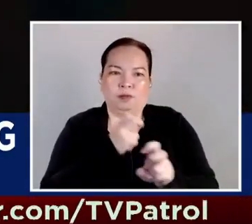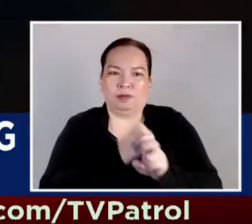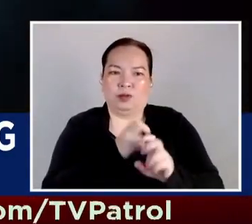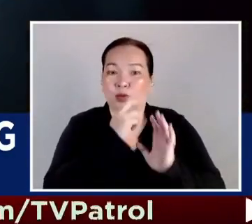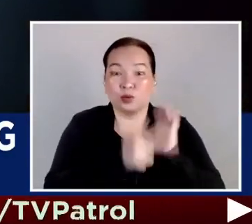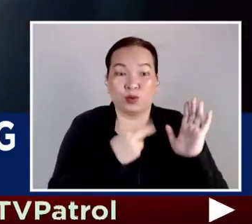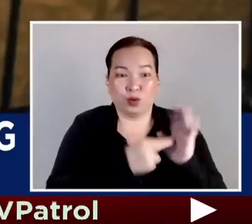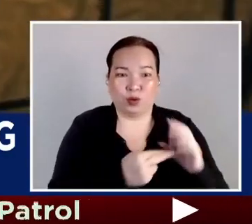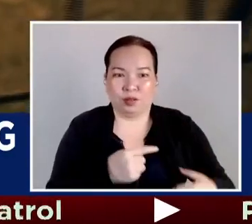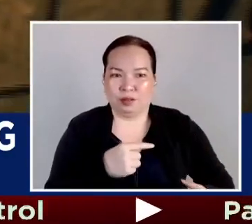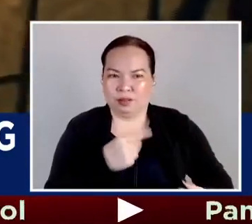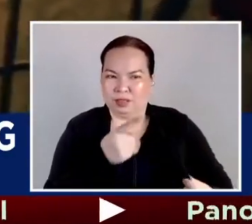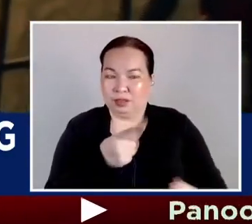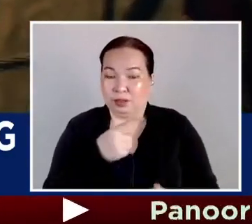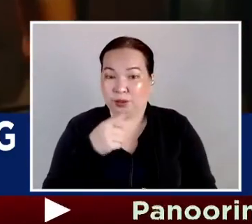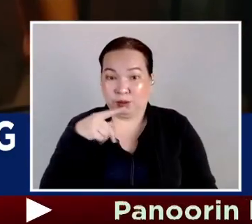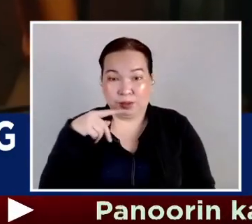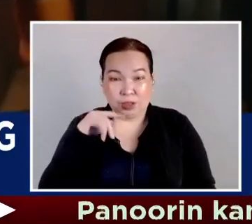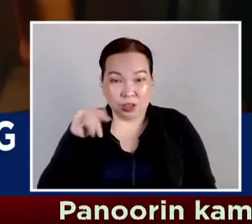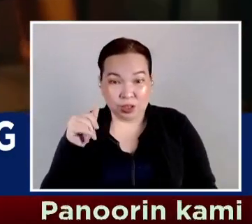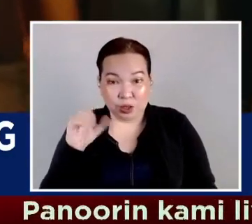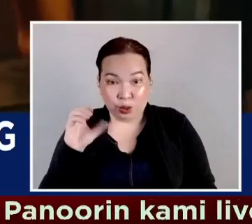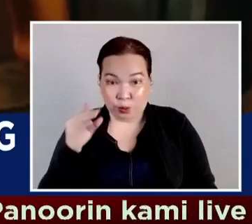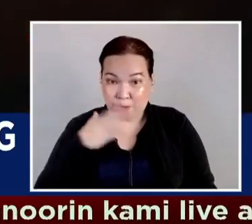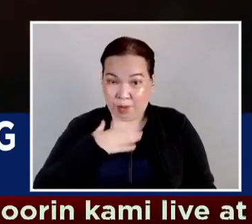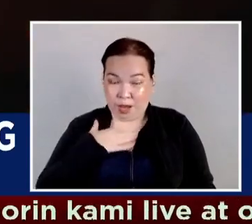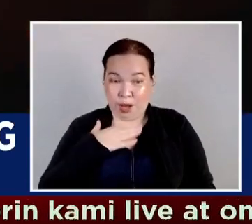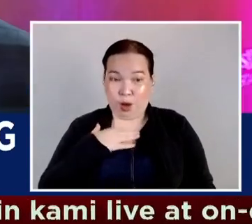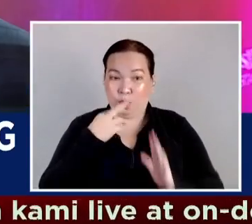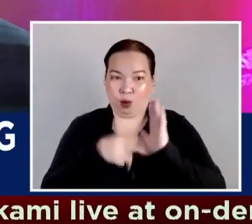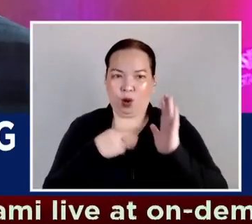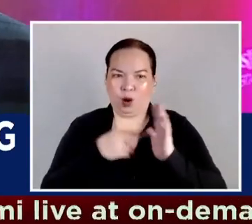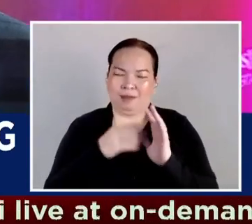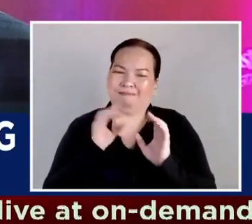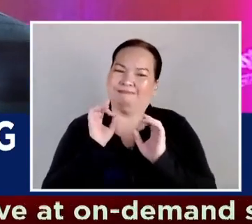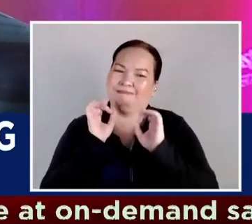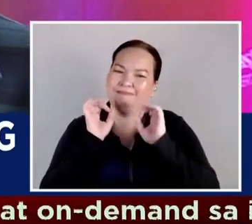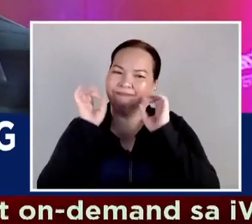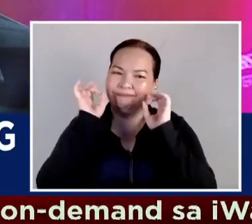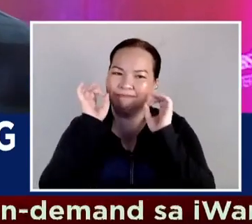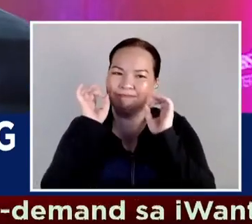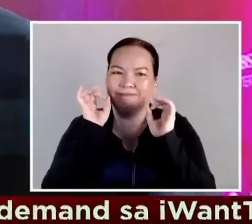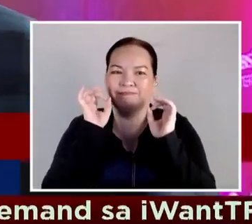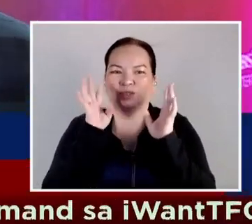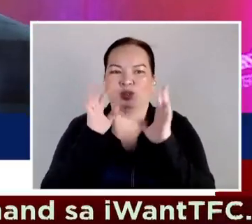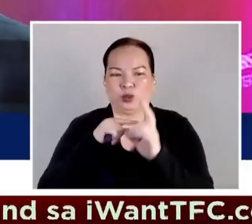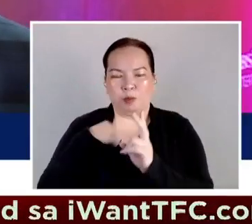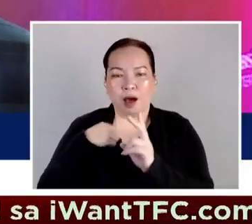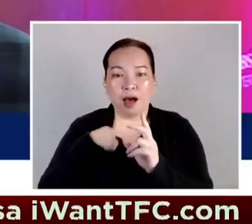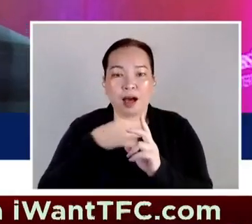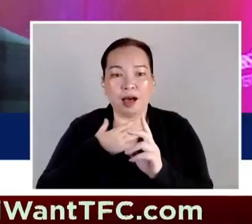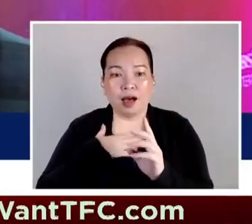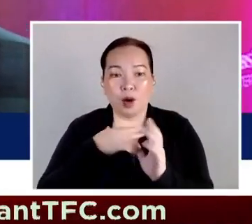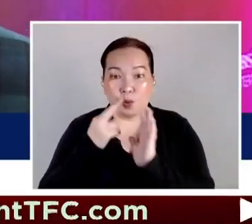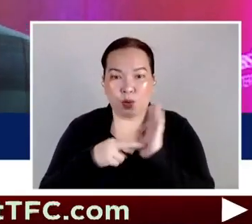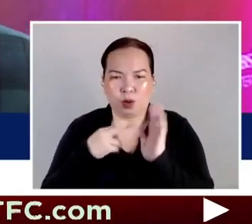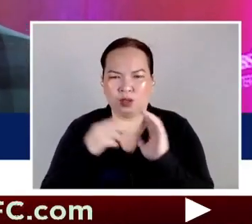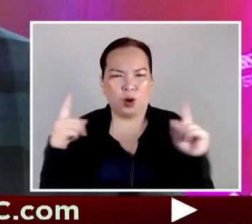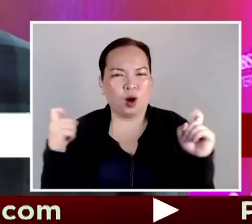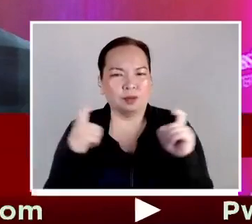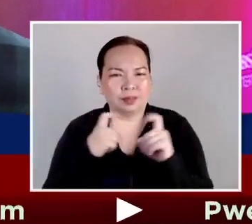He's very dark, you know, or the assumption is, kaya very complex yung character niya, and I really enjoyed